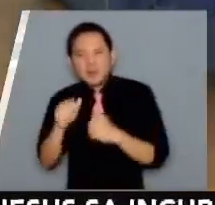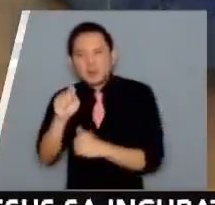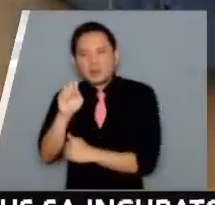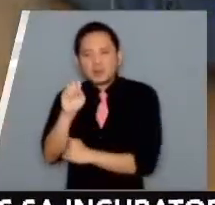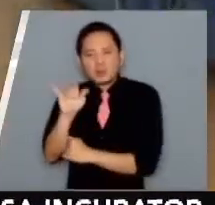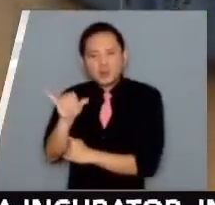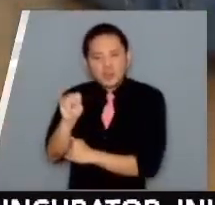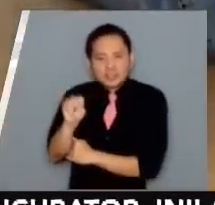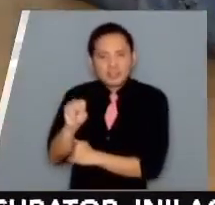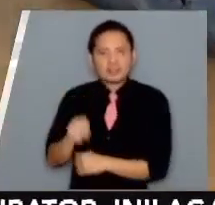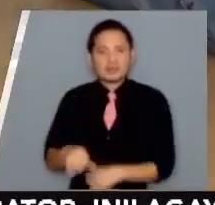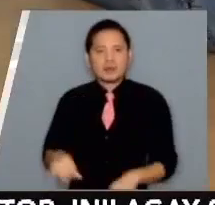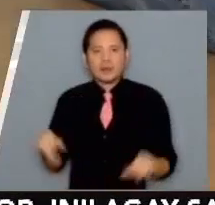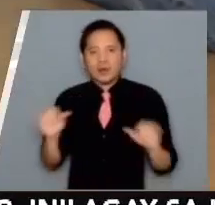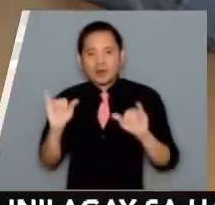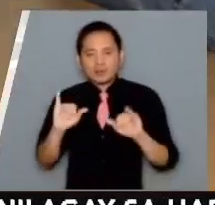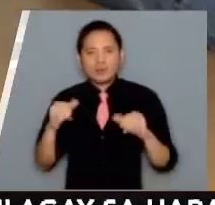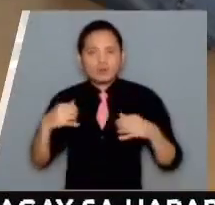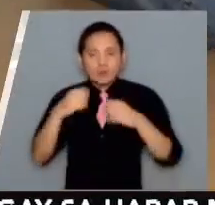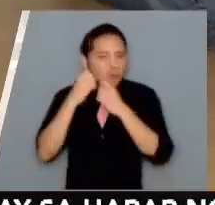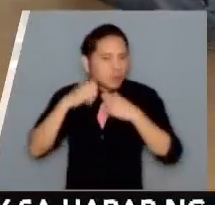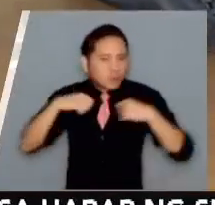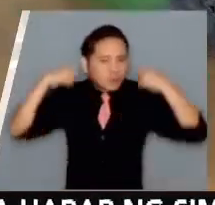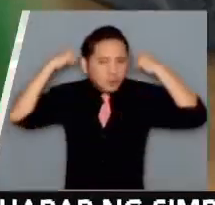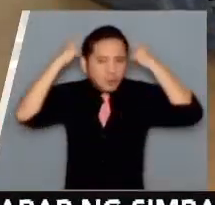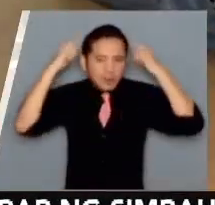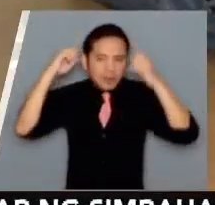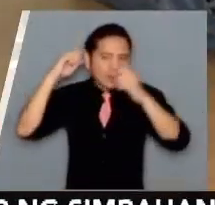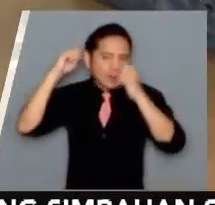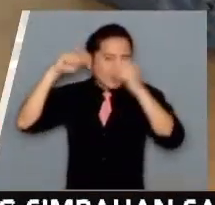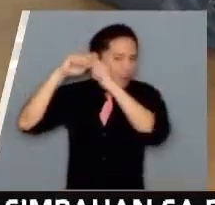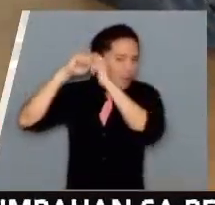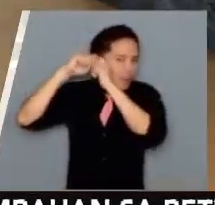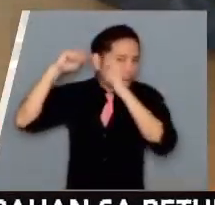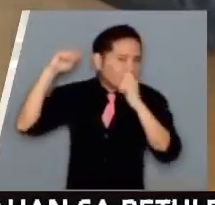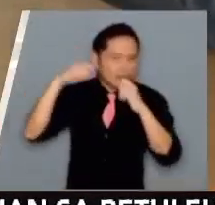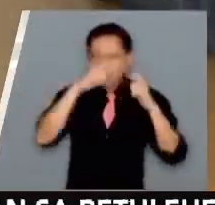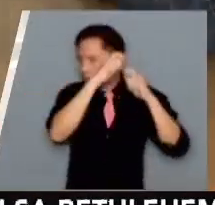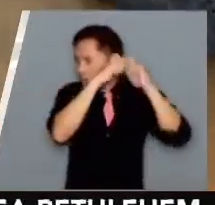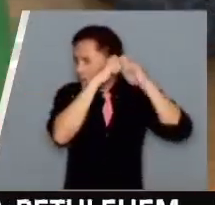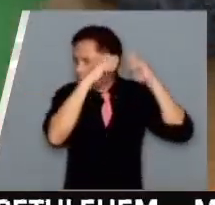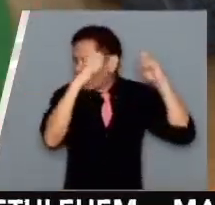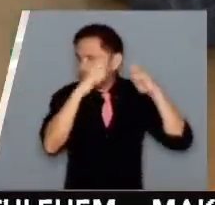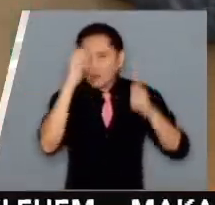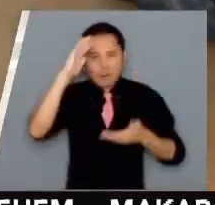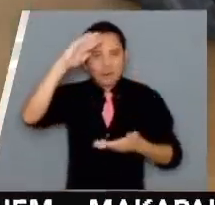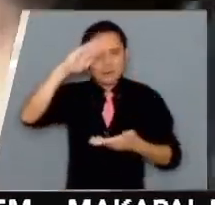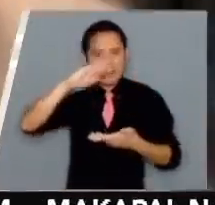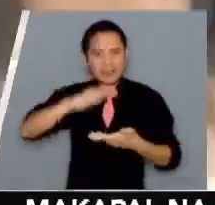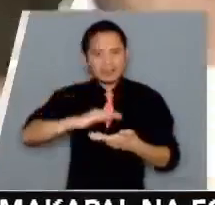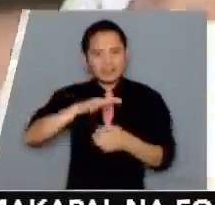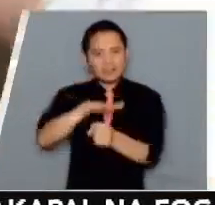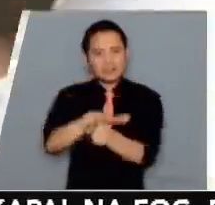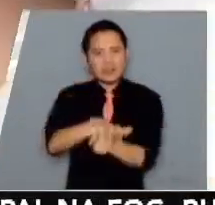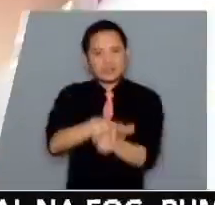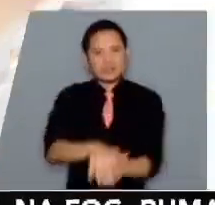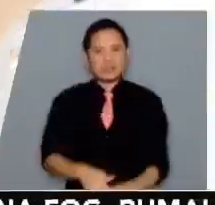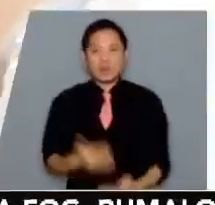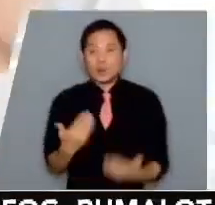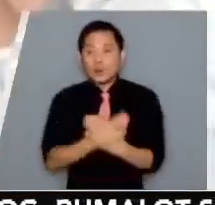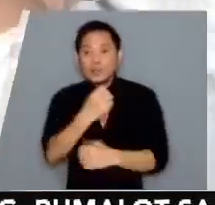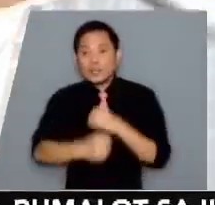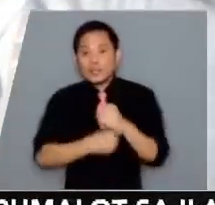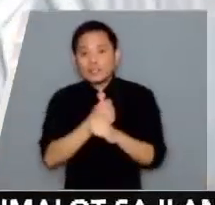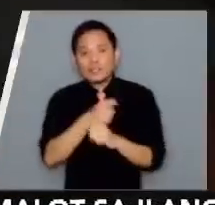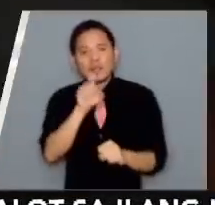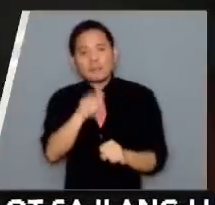wraps gamit ang tela o damit para mabawasan ang kanilang stress. Bago pa man magbagong taon, maaari ring sanayin ang inyong mga alaga sa